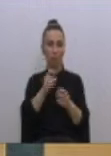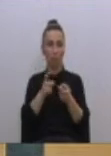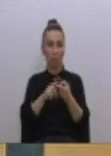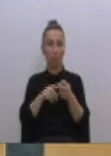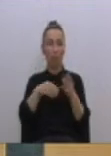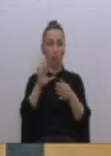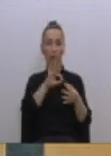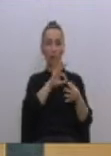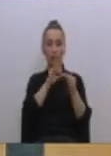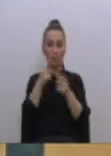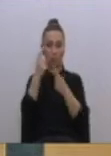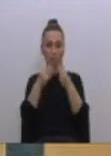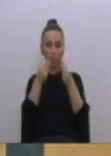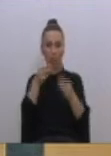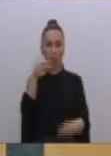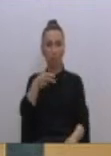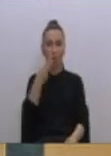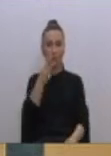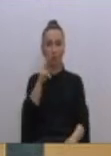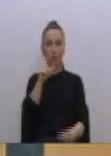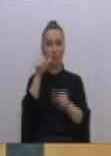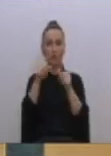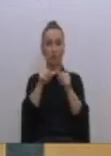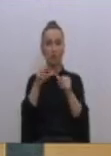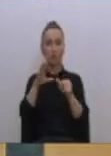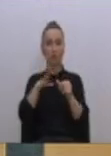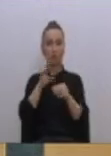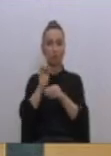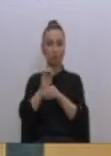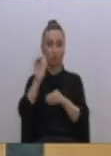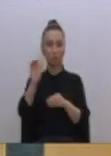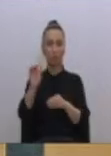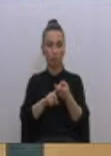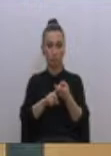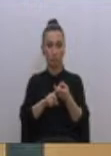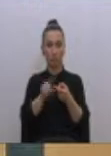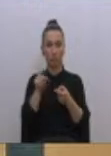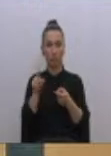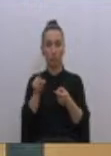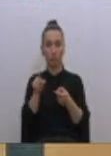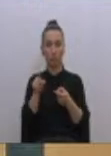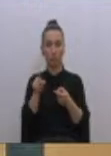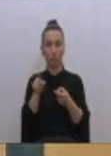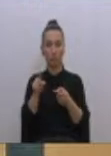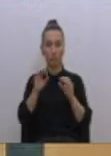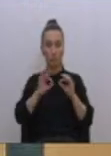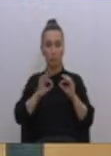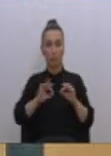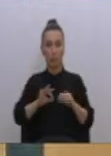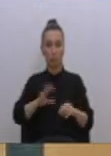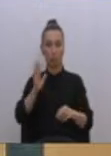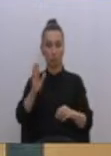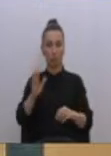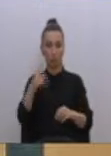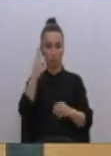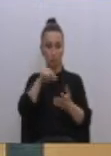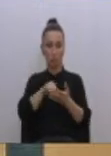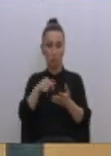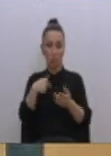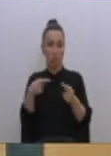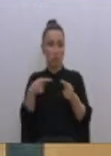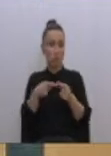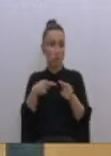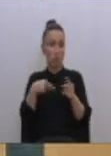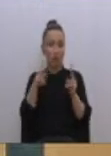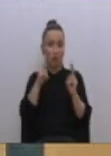უფრო დეტალურ ინფორმაციას 2022 წელს გადაგზავნილ საქმეებთან და გენ პროკურორის მიერ იქნება წარმოდგენილი. ეხლა მე ზუსტად არ